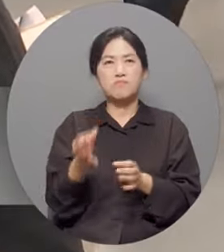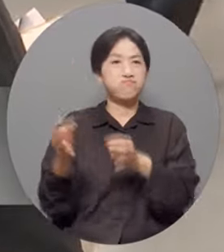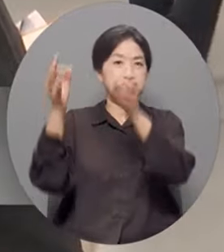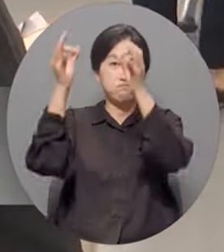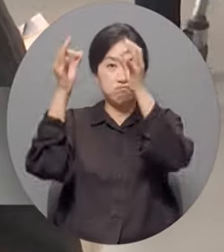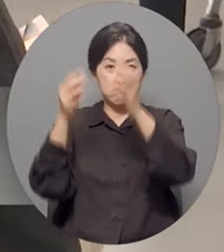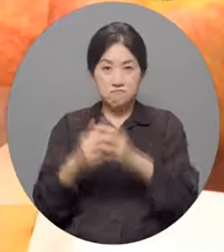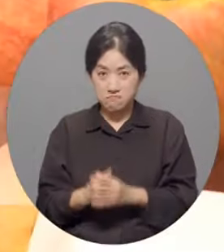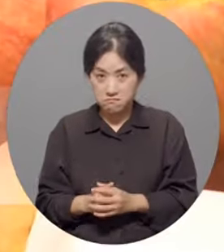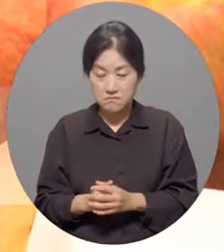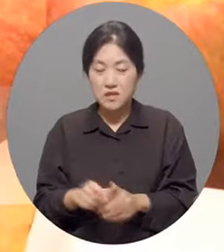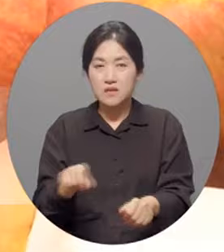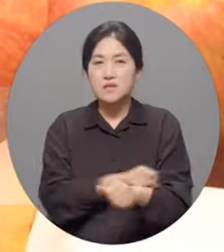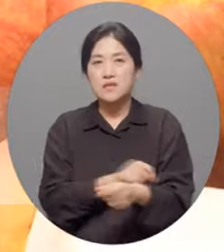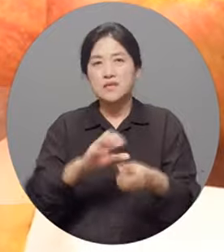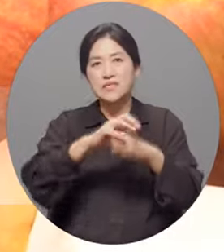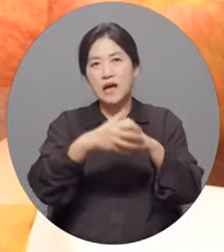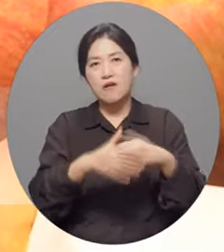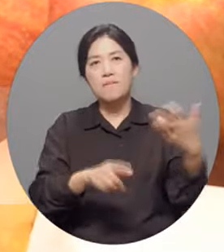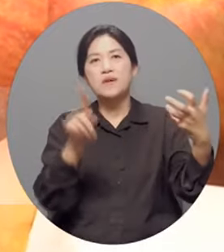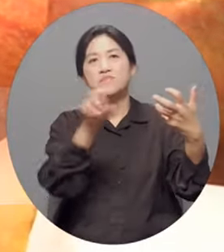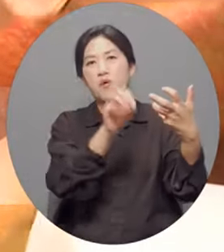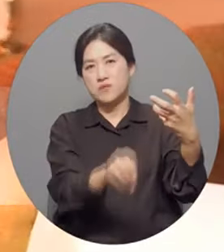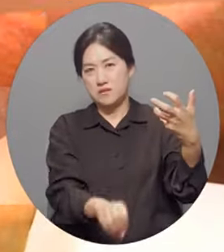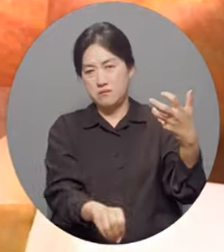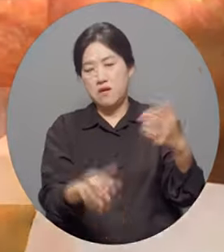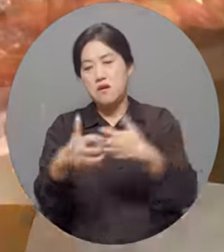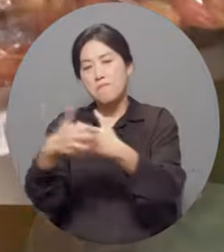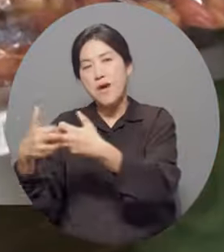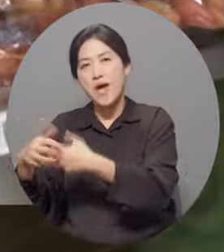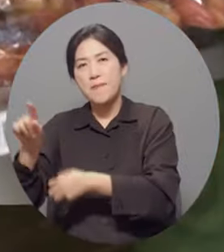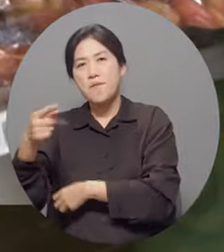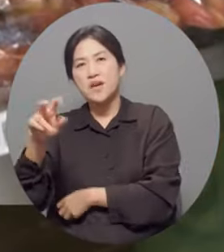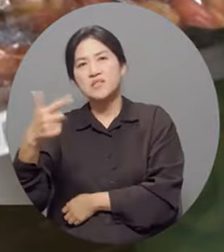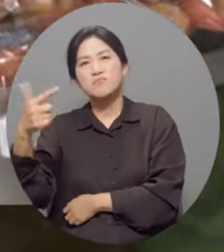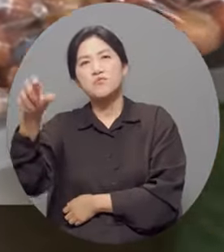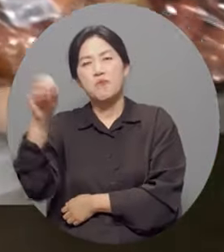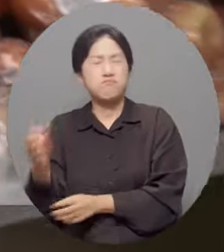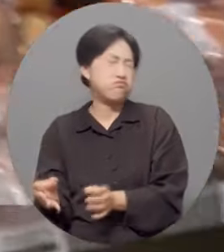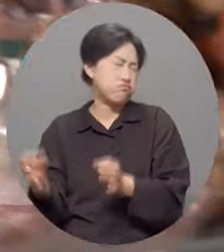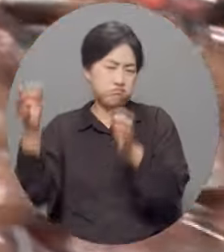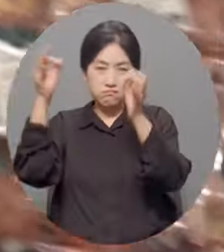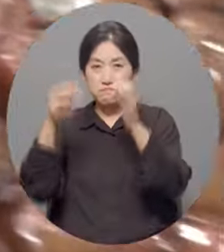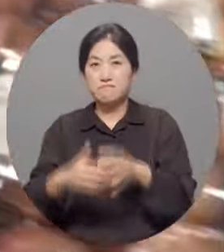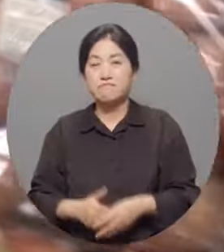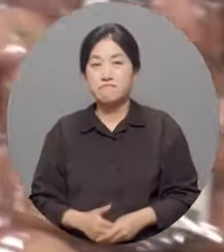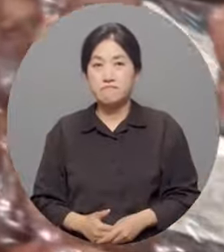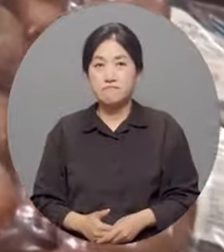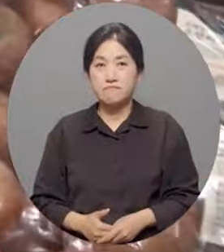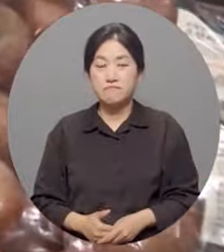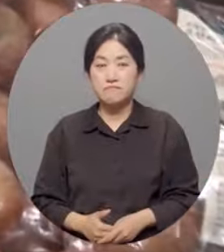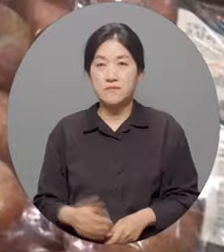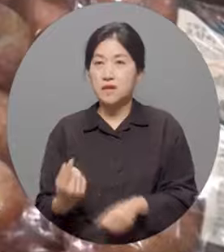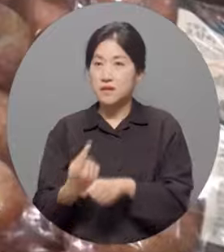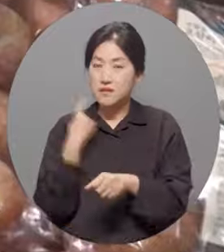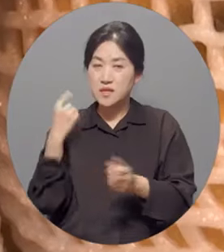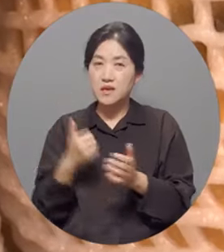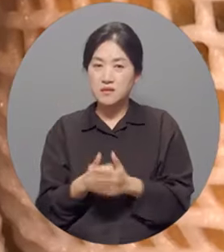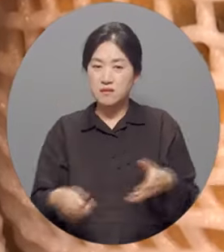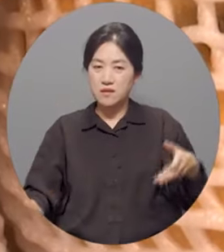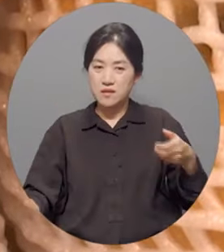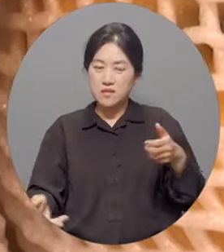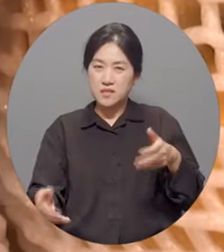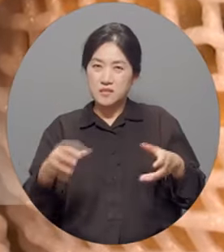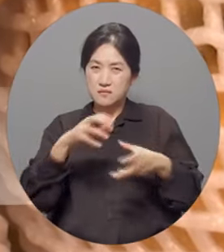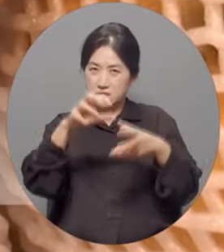올랐는데 특히 사과가 80%, 배는 126% 폭등했습니다. 지난해 작황이 부진했기